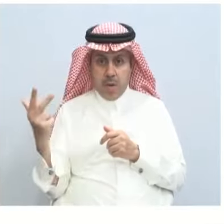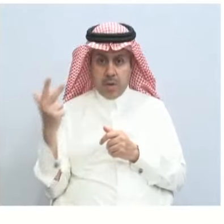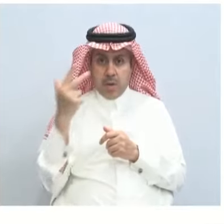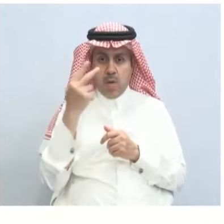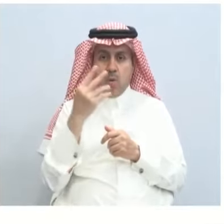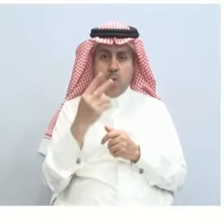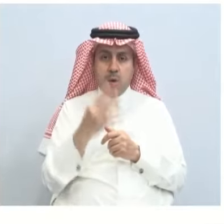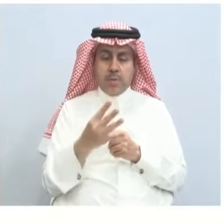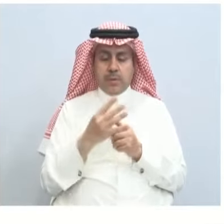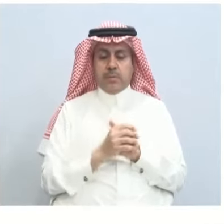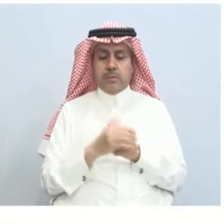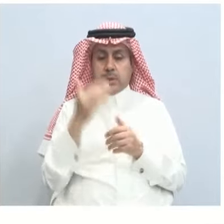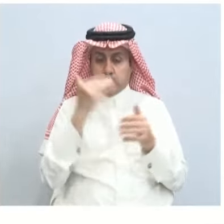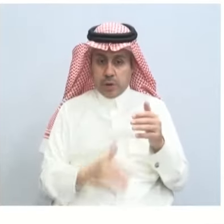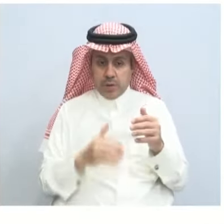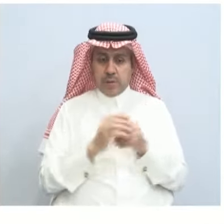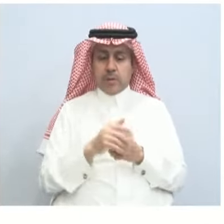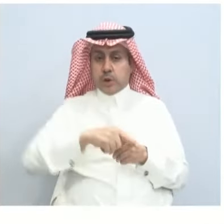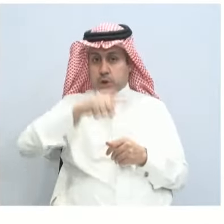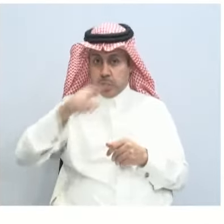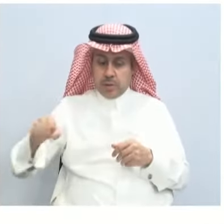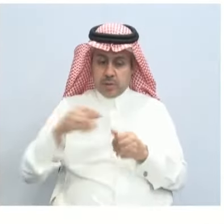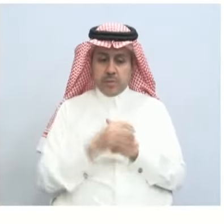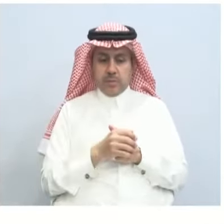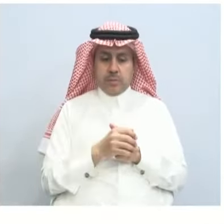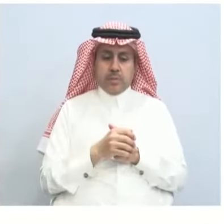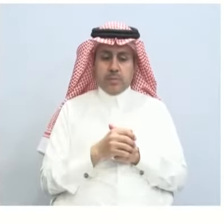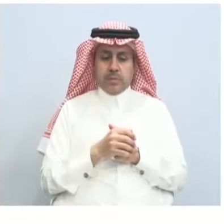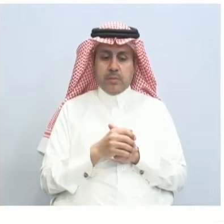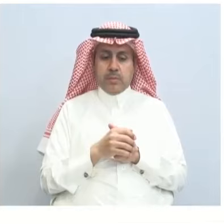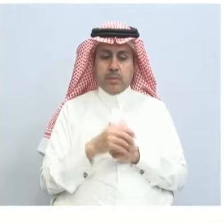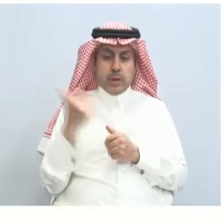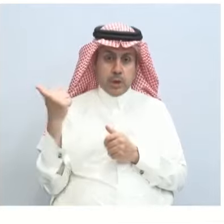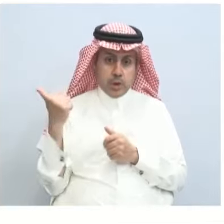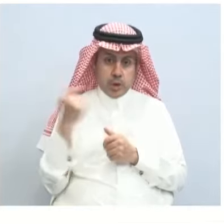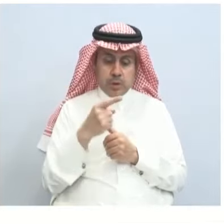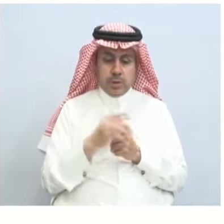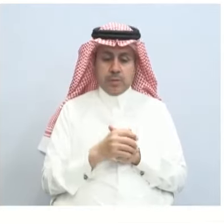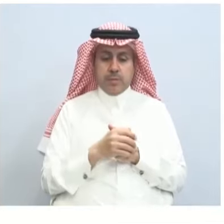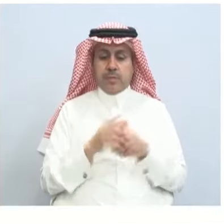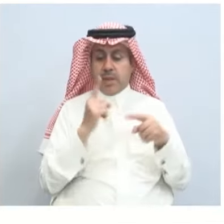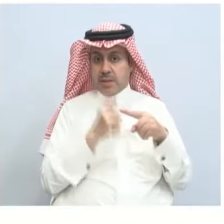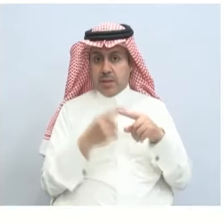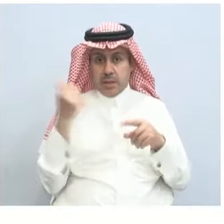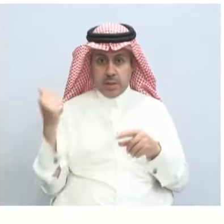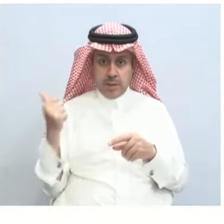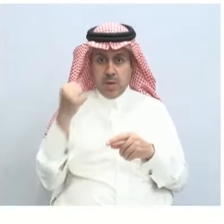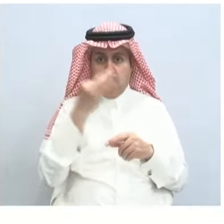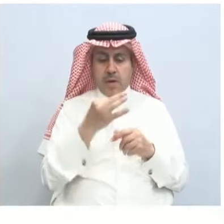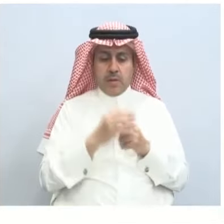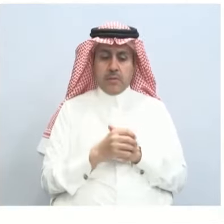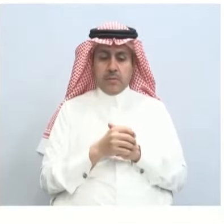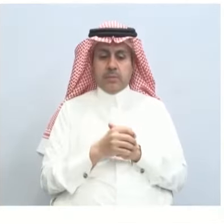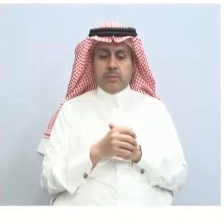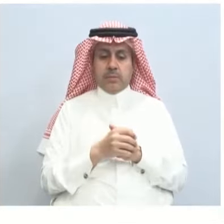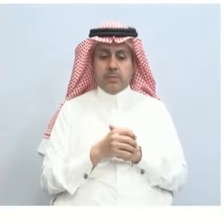48 جذر 4 تربيع 16 زئ 36 وهنا الجذر